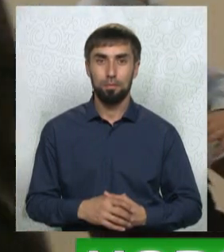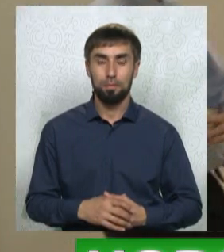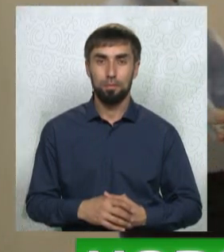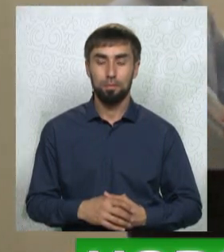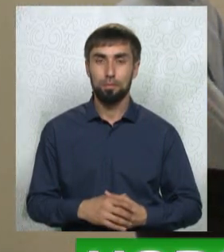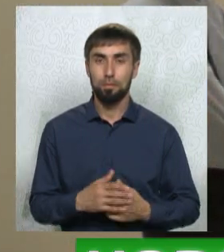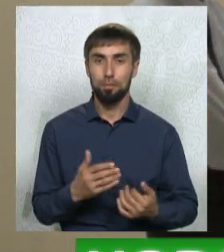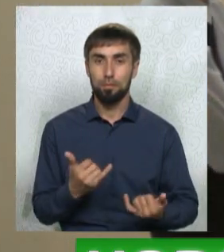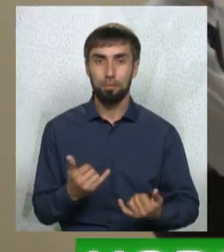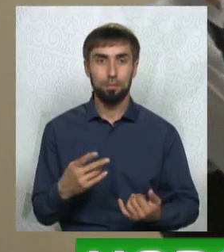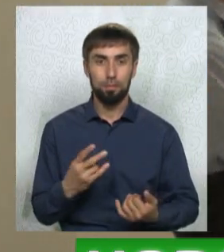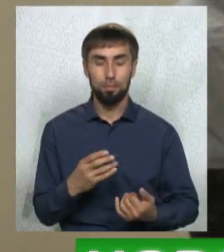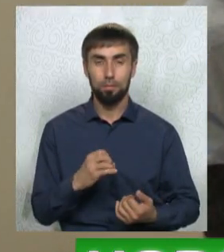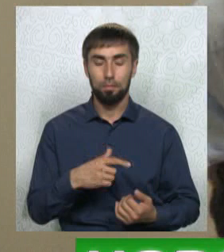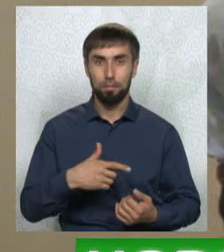Теперь нужно его